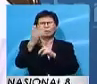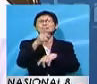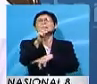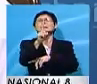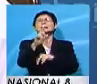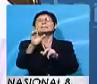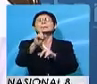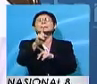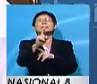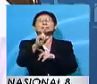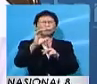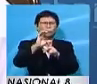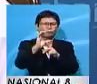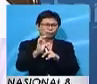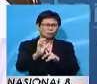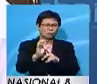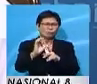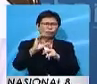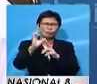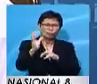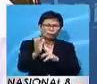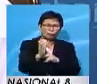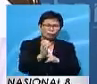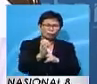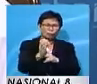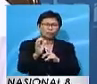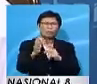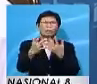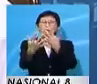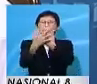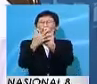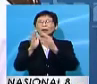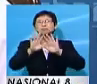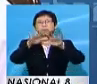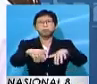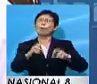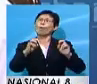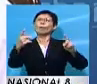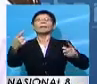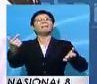budaya ketimuran kita? Rempuh pagar pun okey lagi.